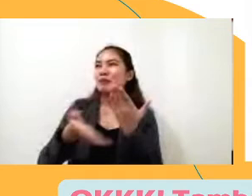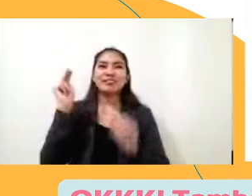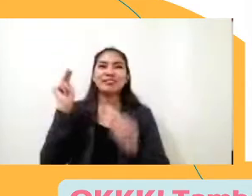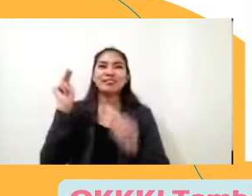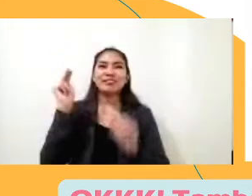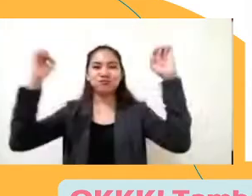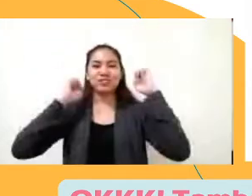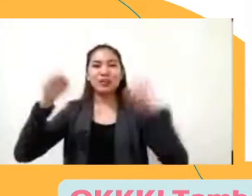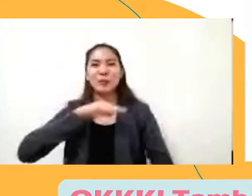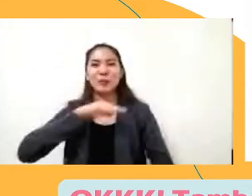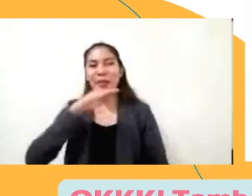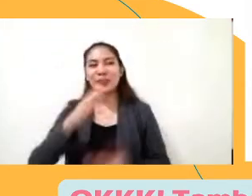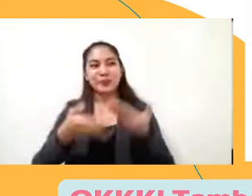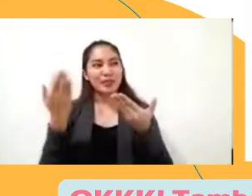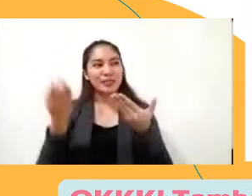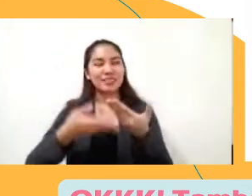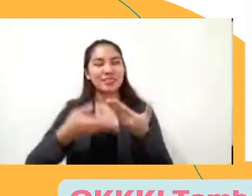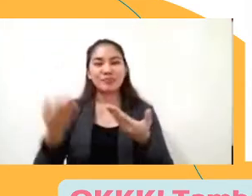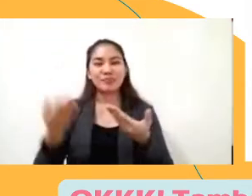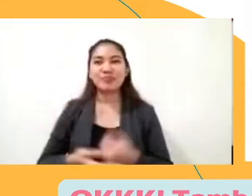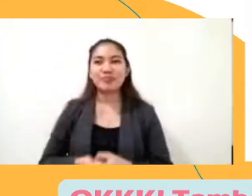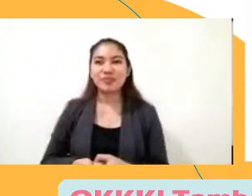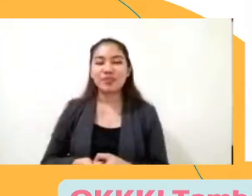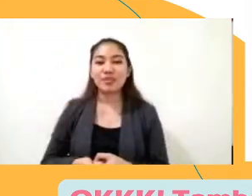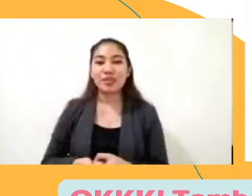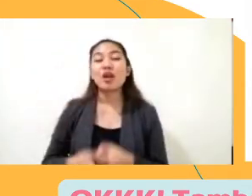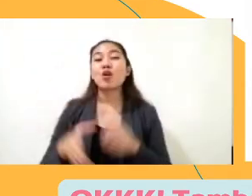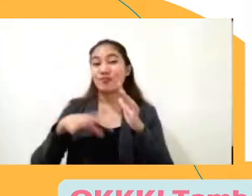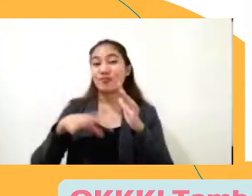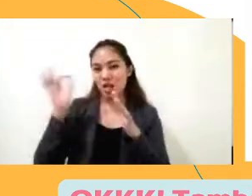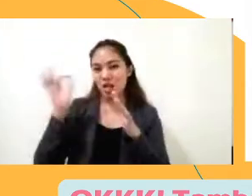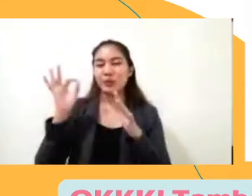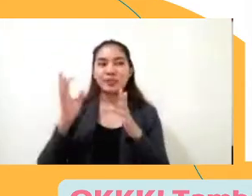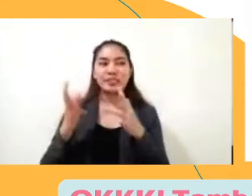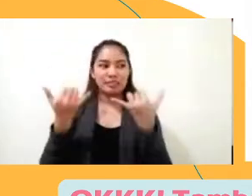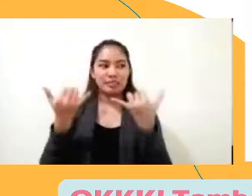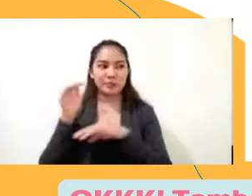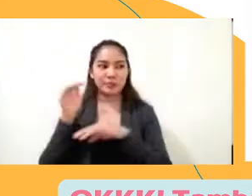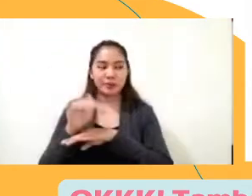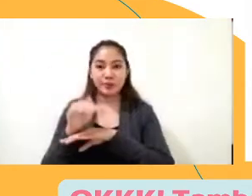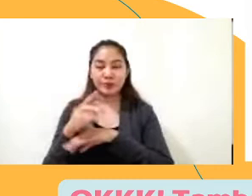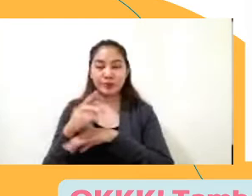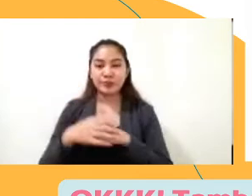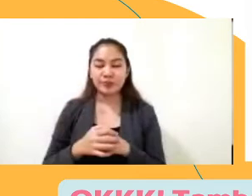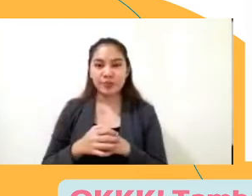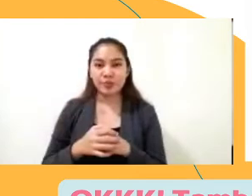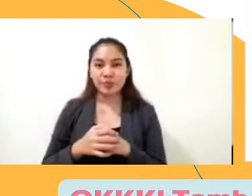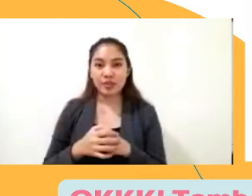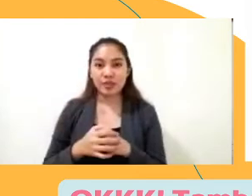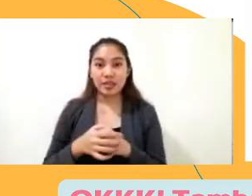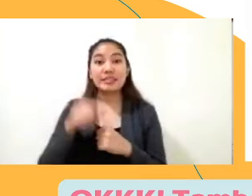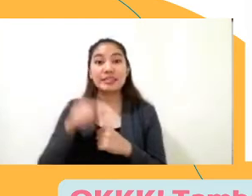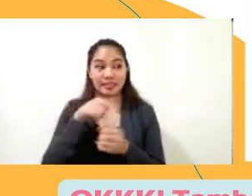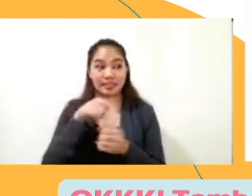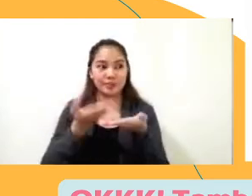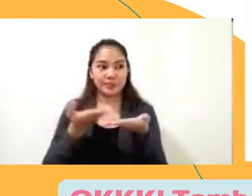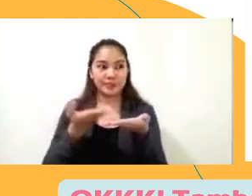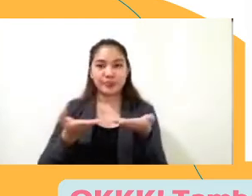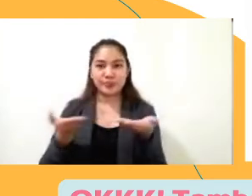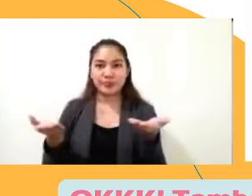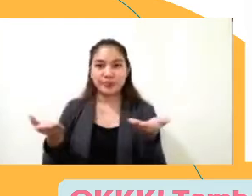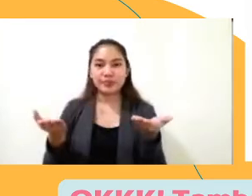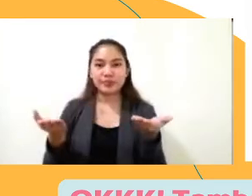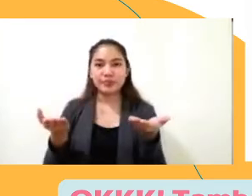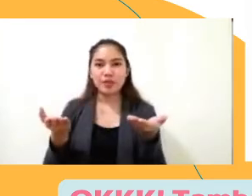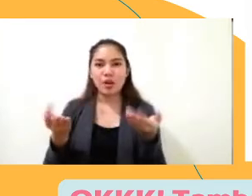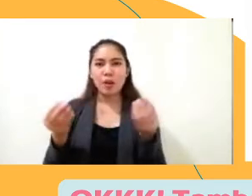mag-exercise, no? Isa sa mga bagay na na-discover ko ngayong hapon. So, dahil ang mga bagay na ito lang, no? Yung pag-increase